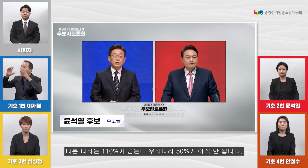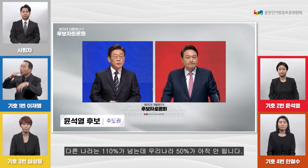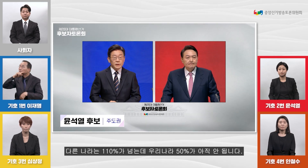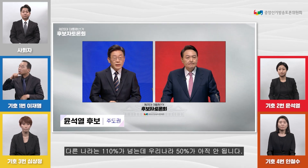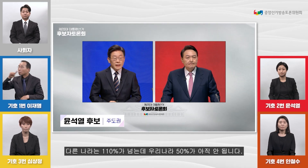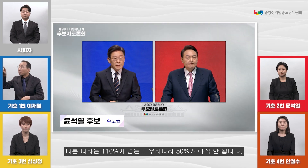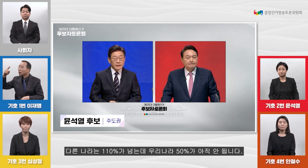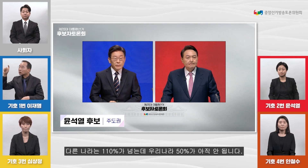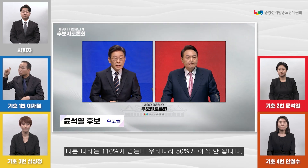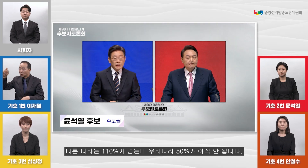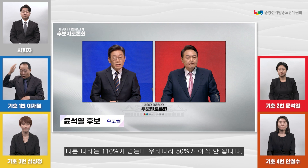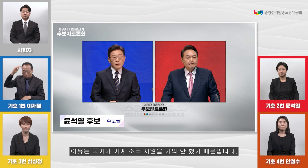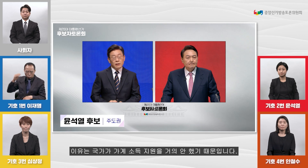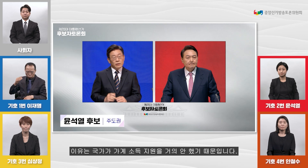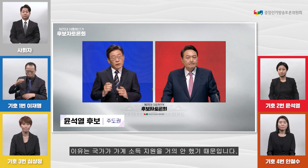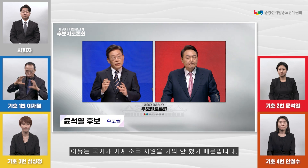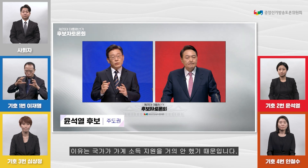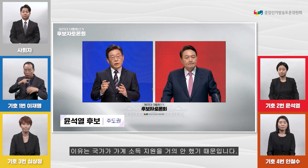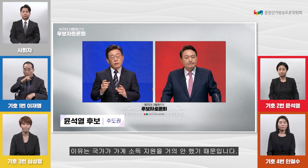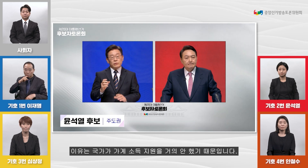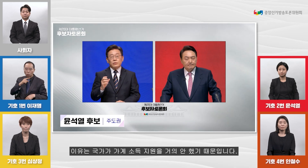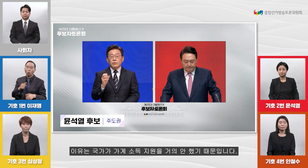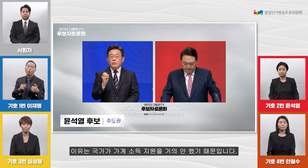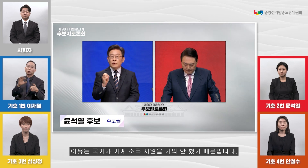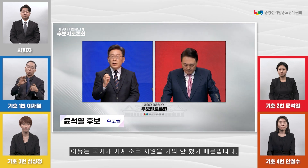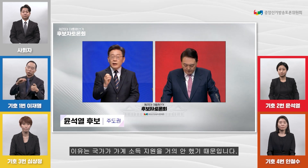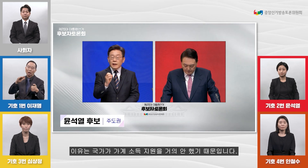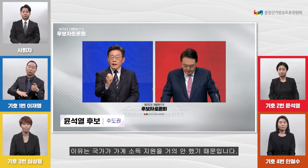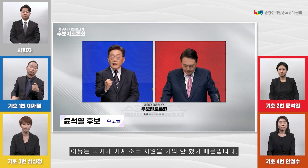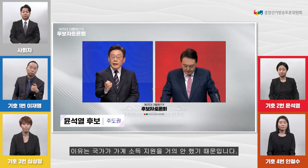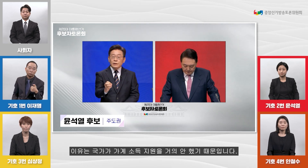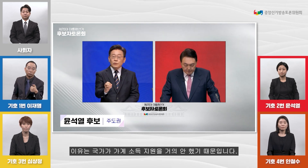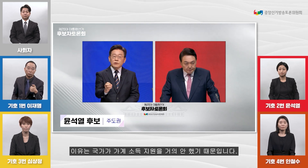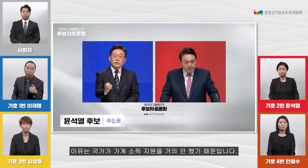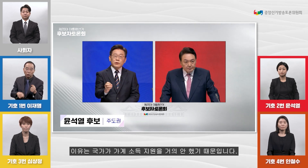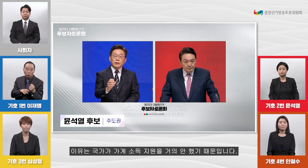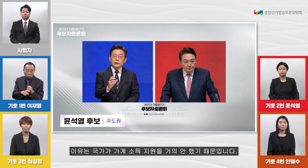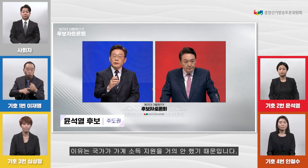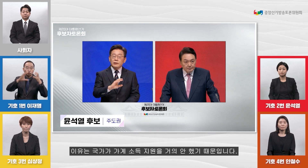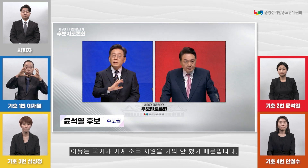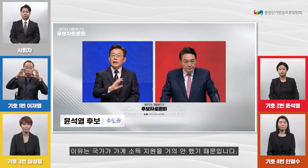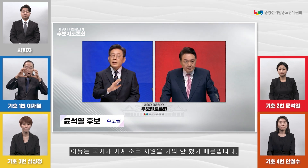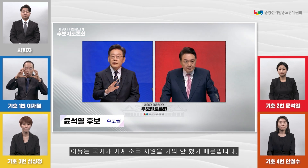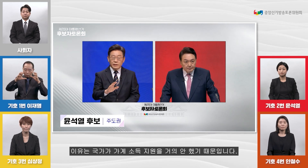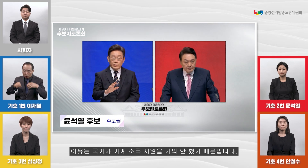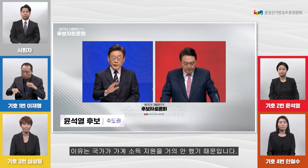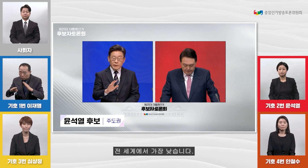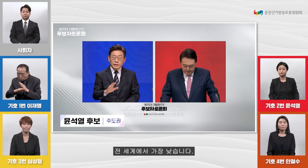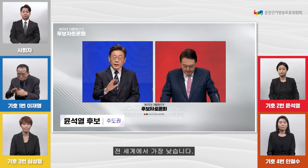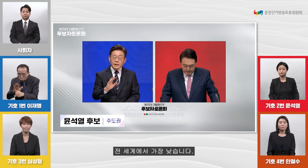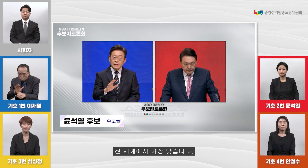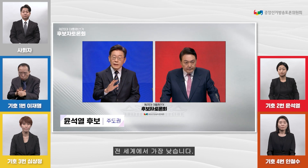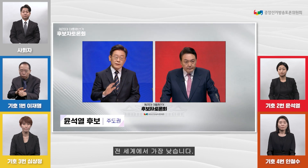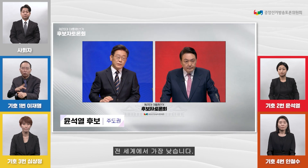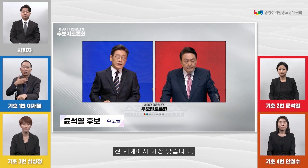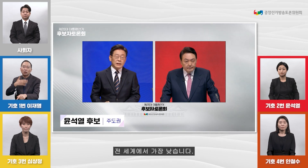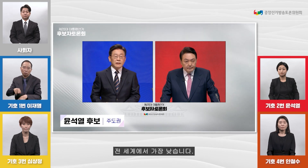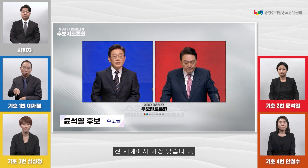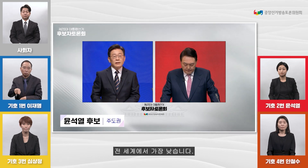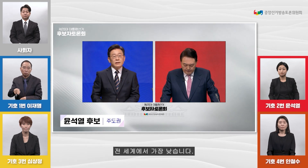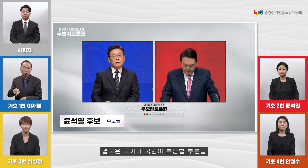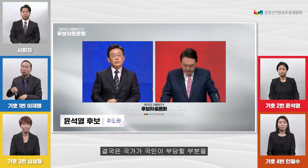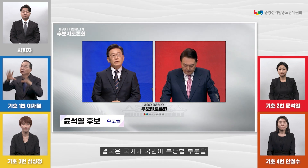우리나라는 50%가 아직 안 됩니다. 이유는 국가가 가계소득 지원을 거의 안 했기 때문입니다. 전 세계에서 가장